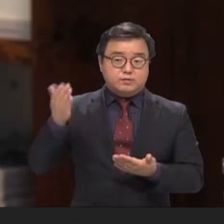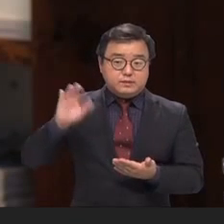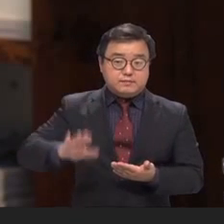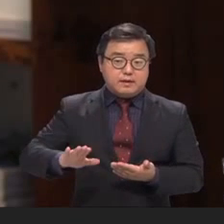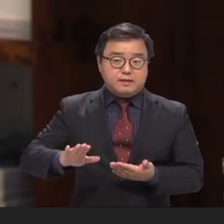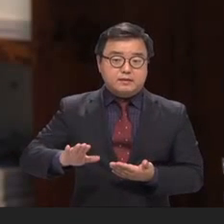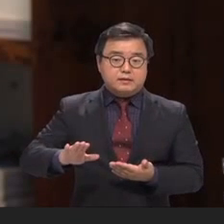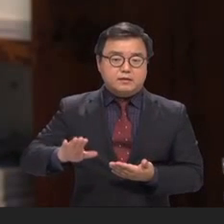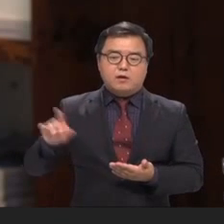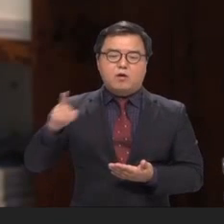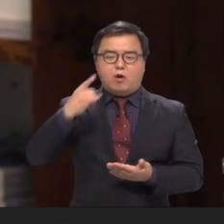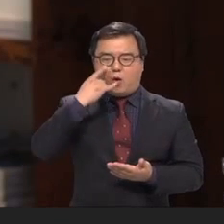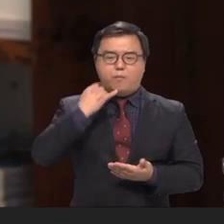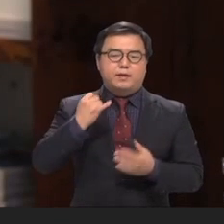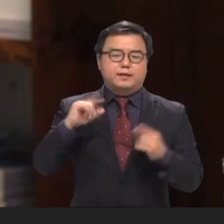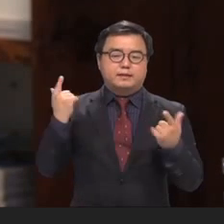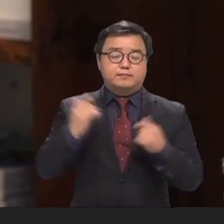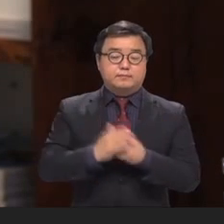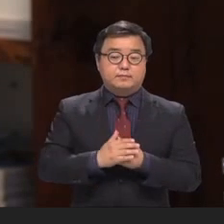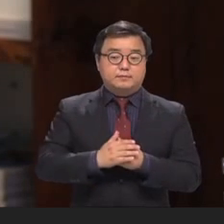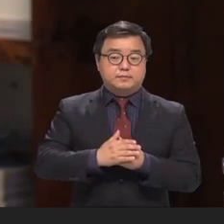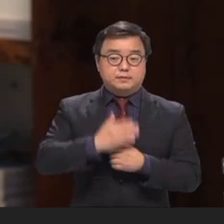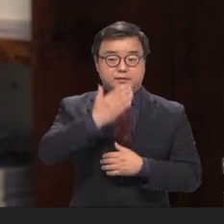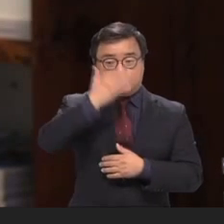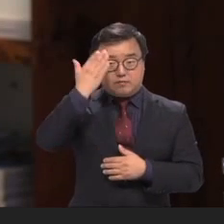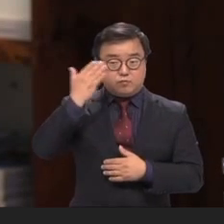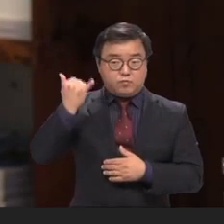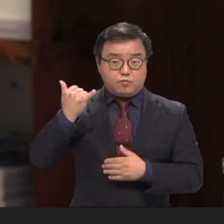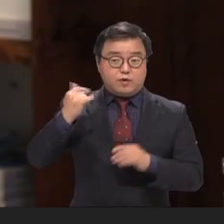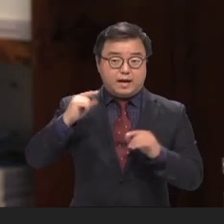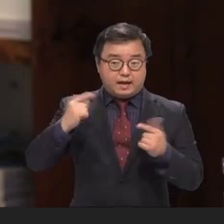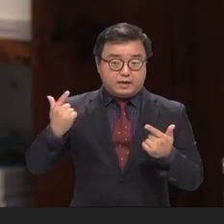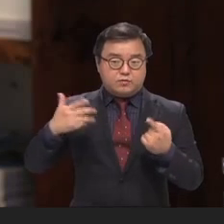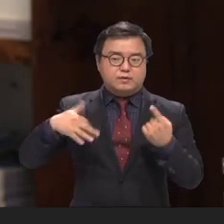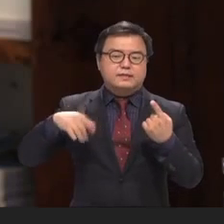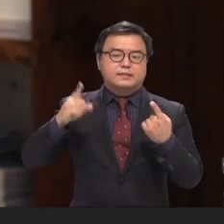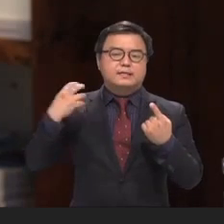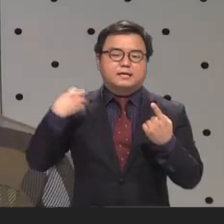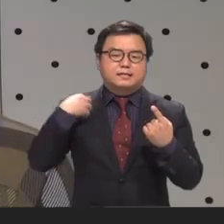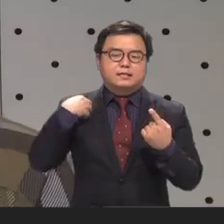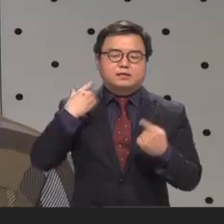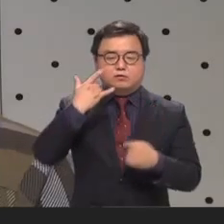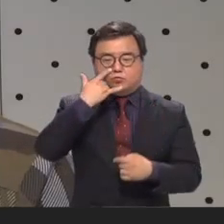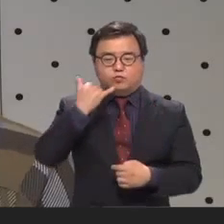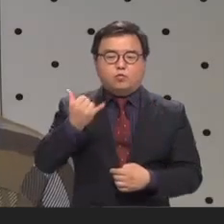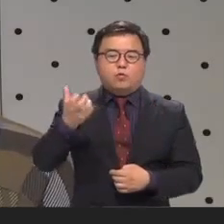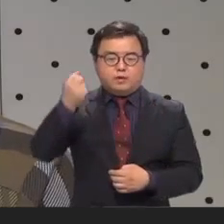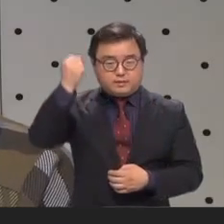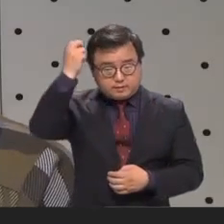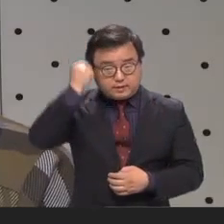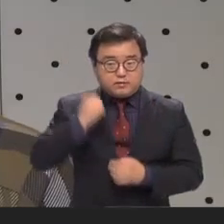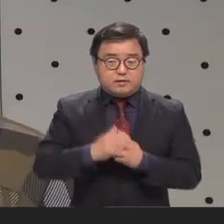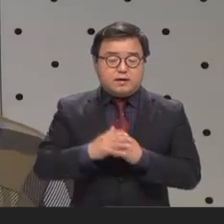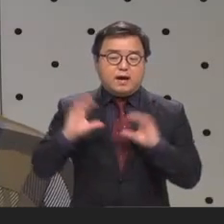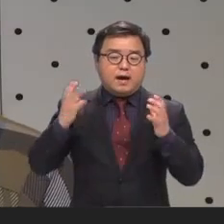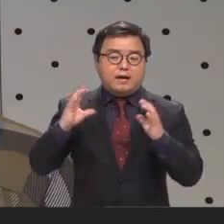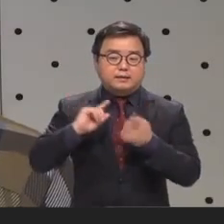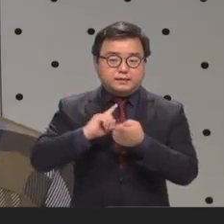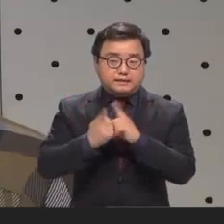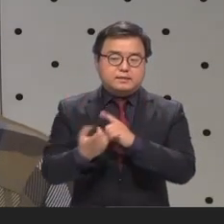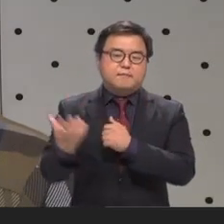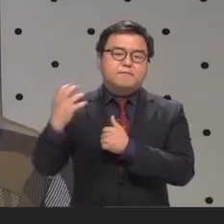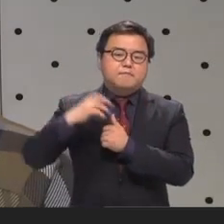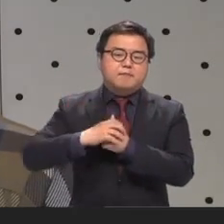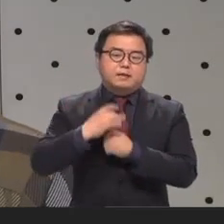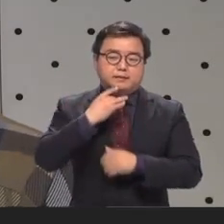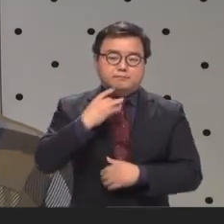거죠. 1차적인 책임은 부모한테 있다는 거를 꼭 명심하고 아이를 맡아준 것이지 내가 이